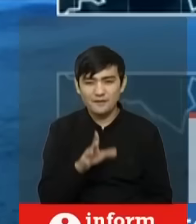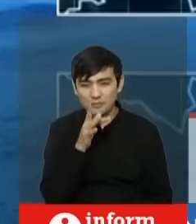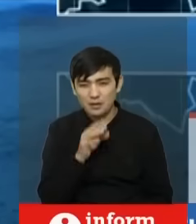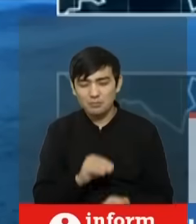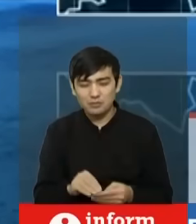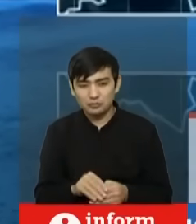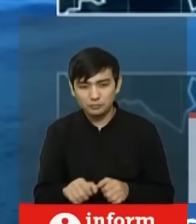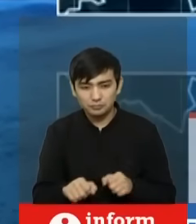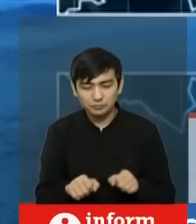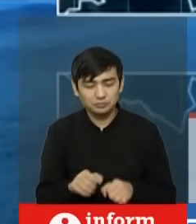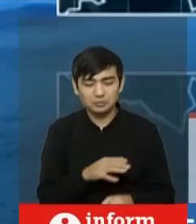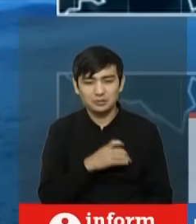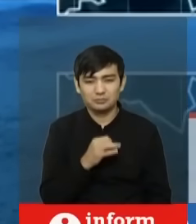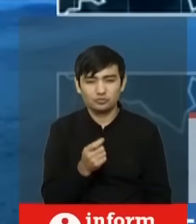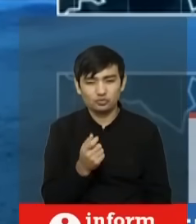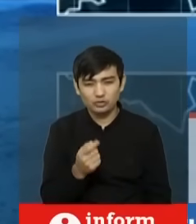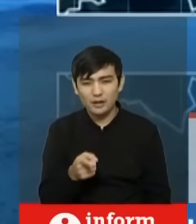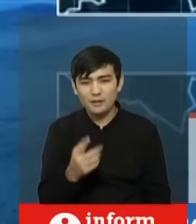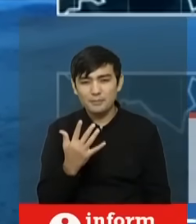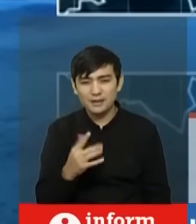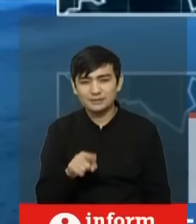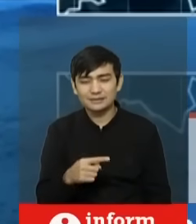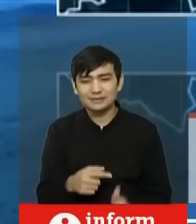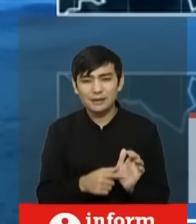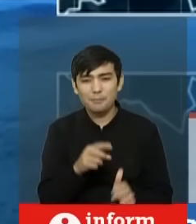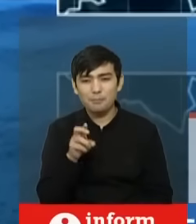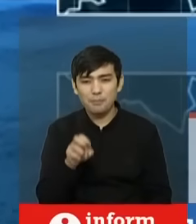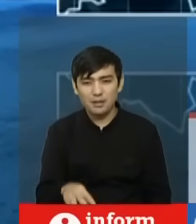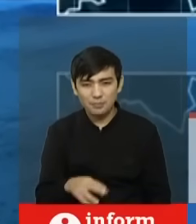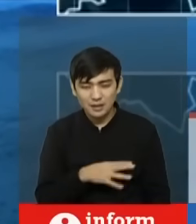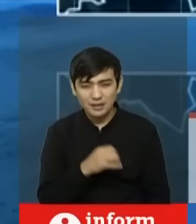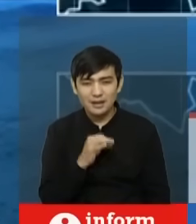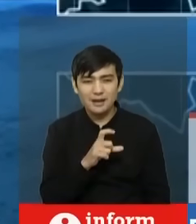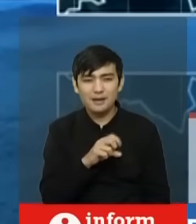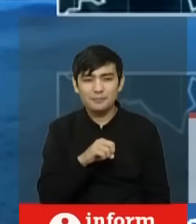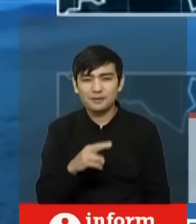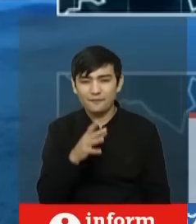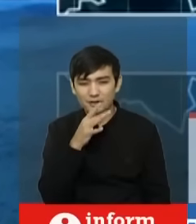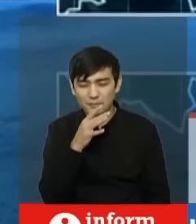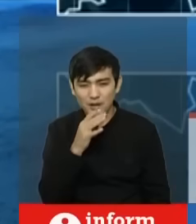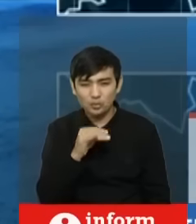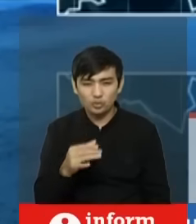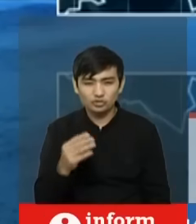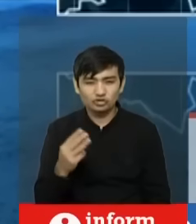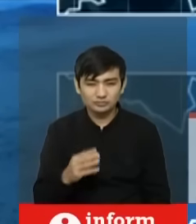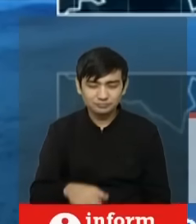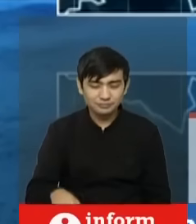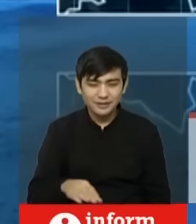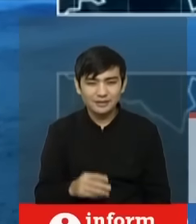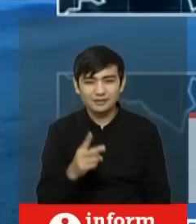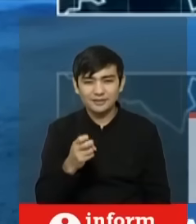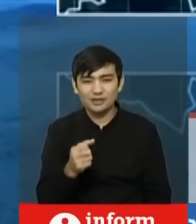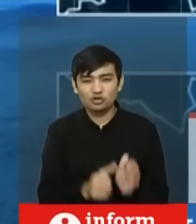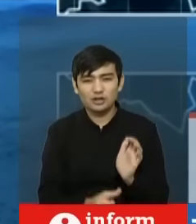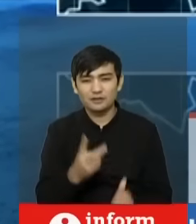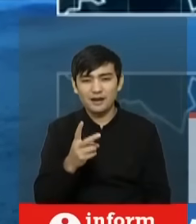қайталанған. Оның магнитудасы 5:7 балды құрады. Эпицентр Алматыдан оңтүстік шығысқа қарай 268